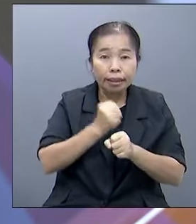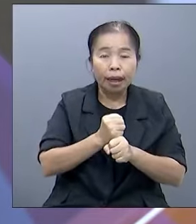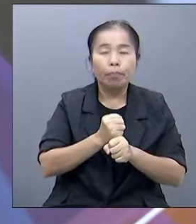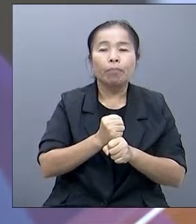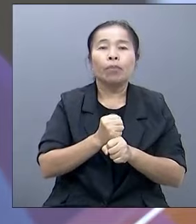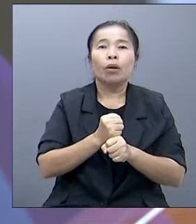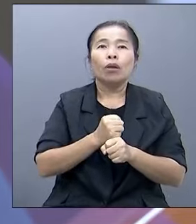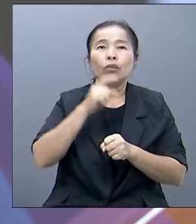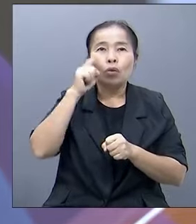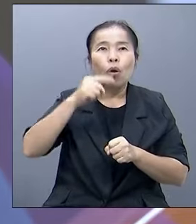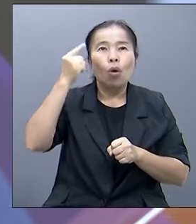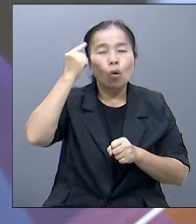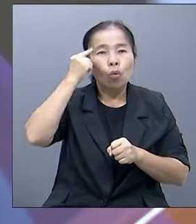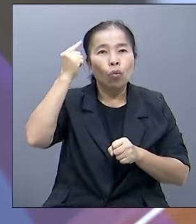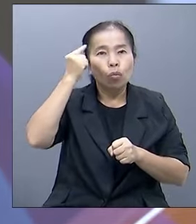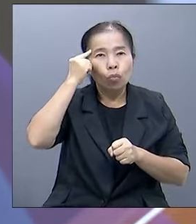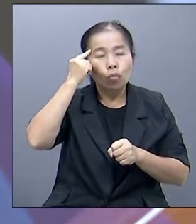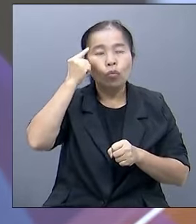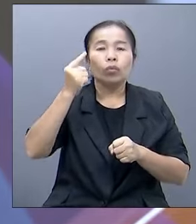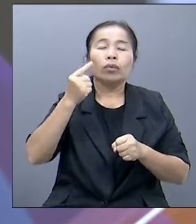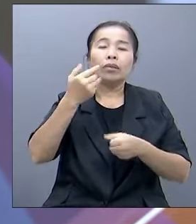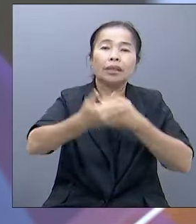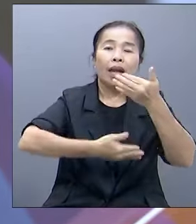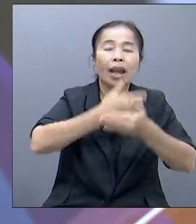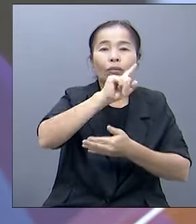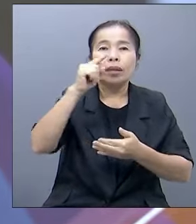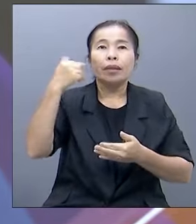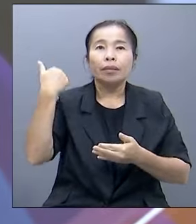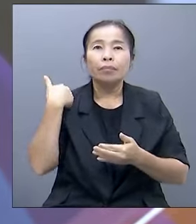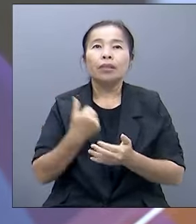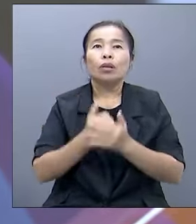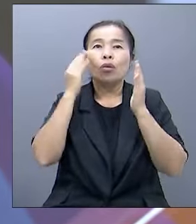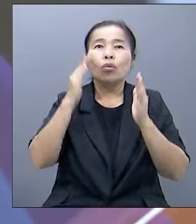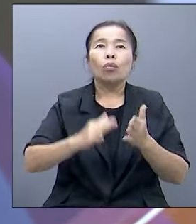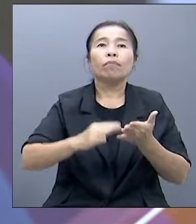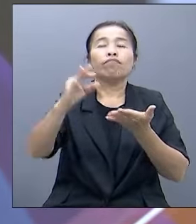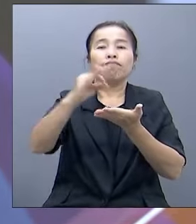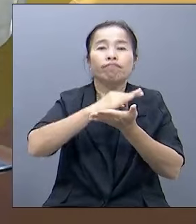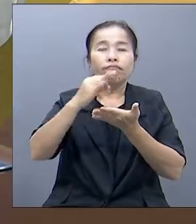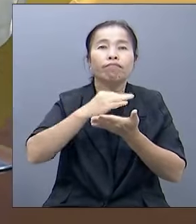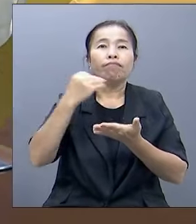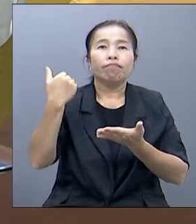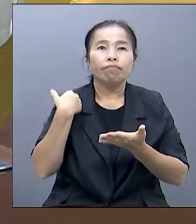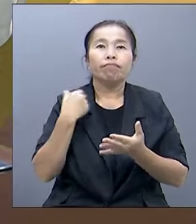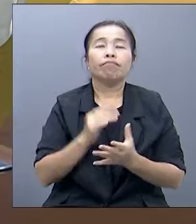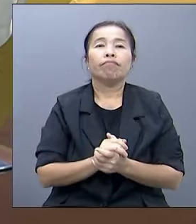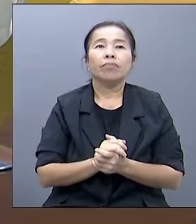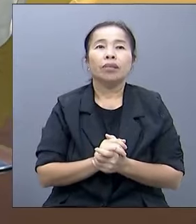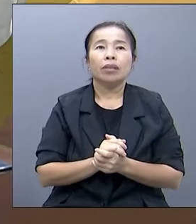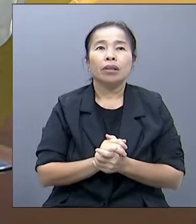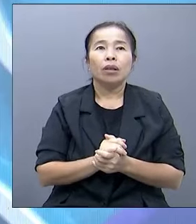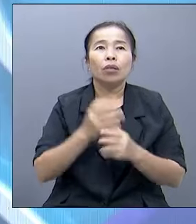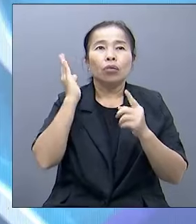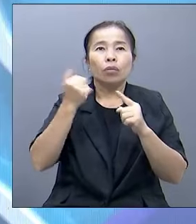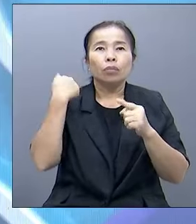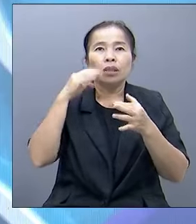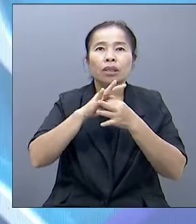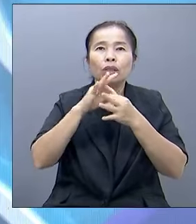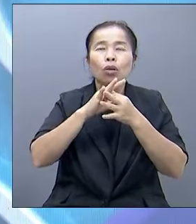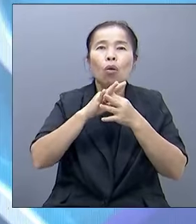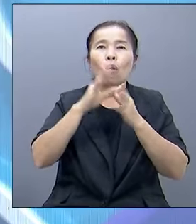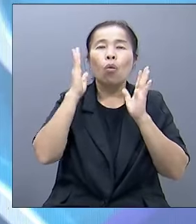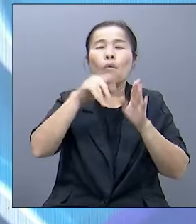ตลาดแบบแรมมาร์เก็ตนะใครทำก็เลยแบบว่ามีลูกค้าที ่โอเชียนใช่ไหม ใช่ บรูโอเชียนแต่ถ้าเรดโอเชียนนี่แปลว่าคนทำเยอะ